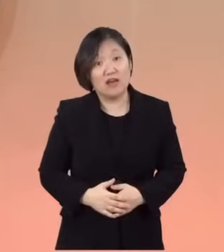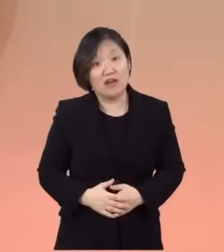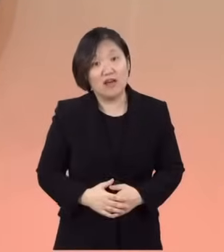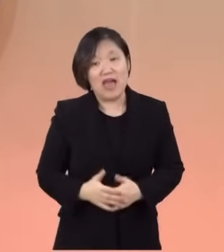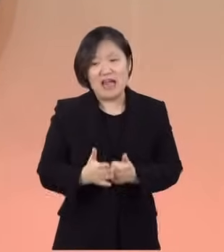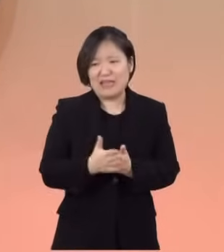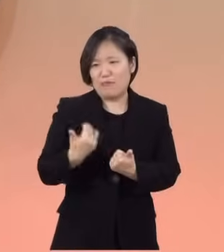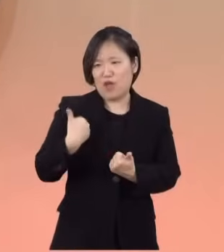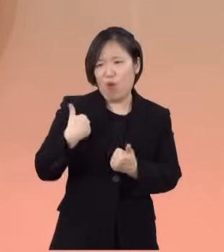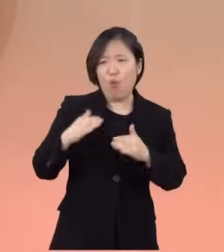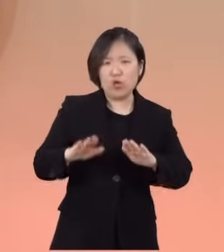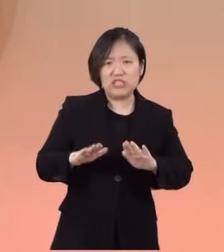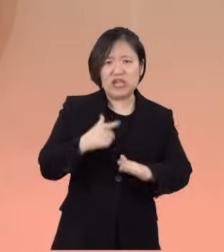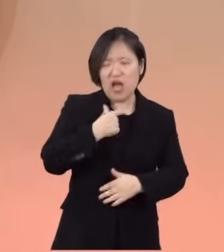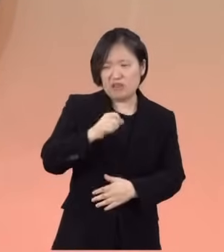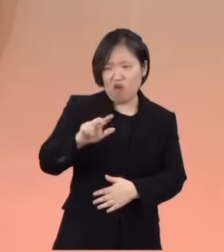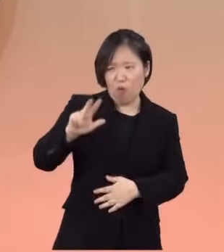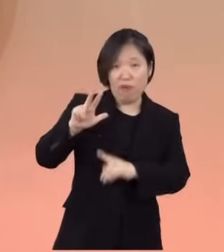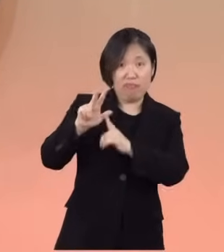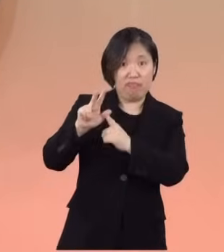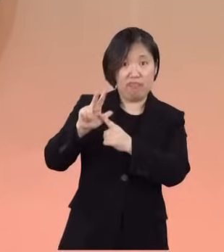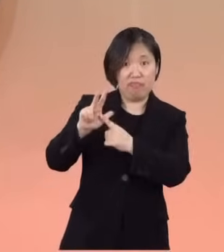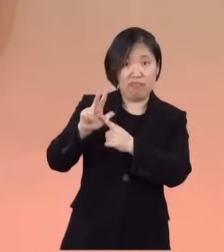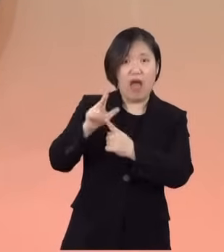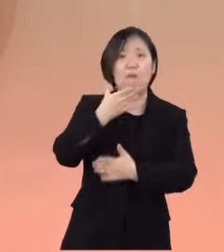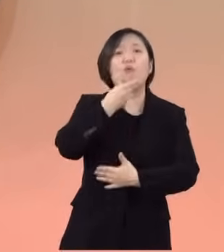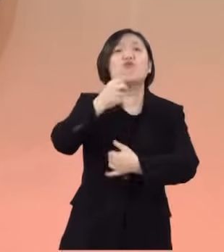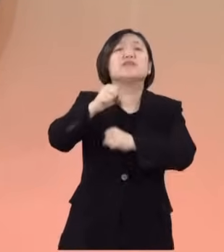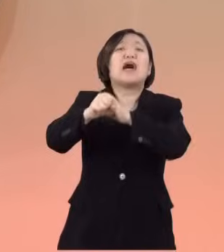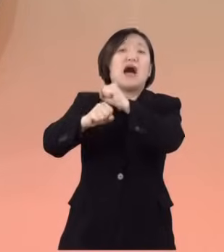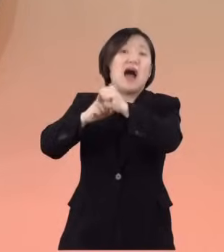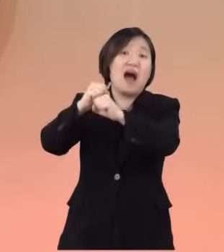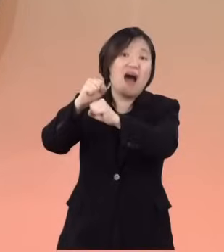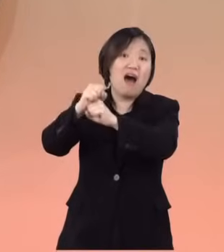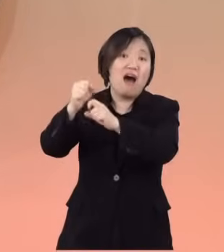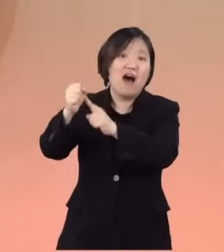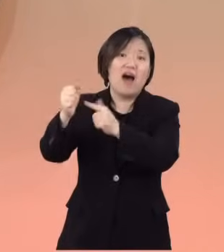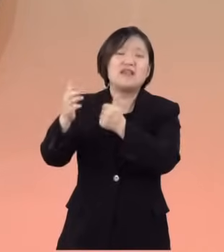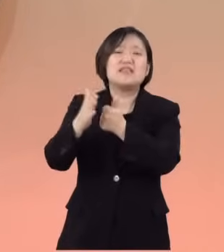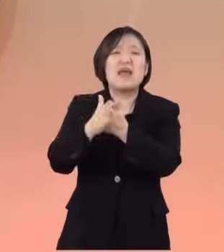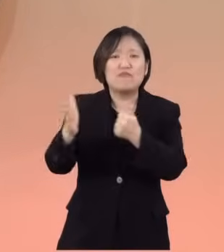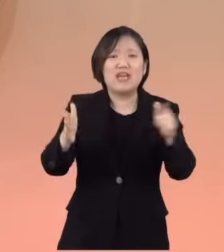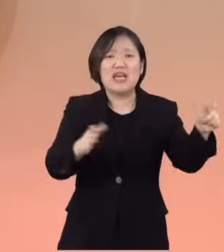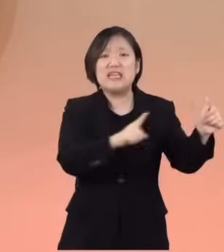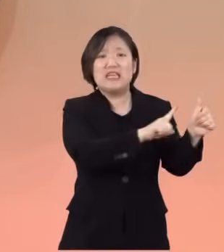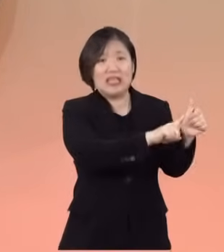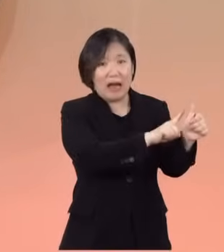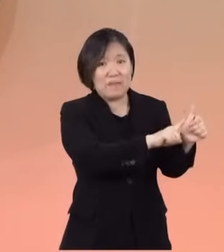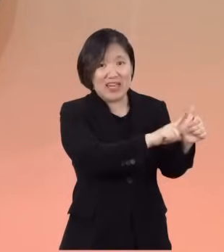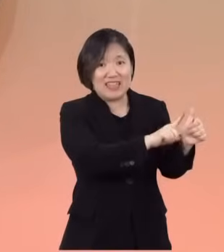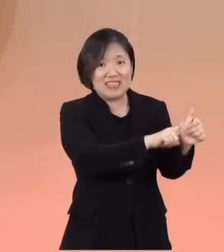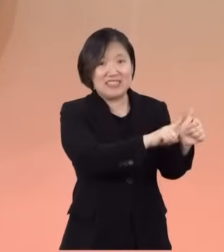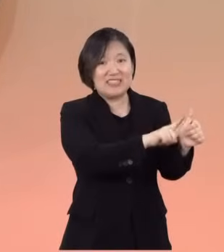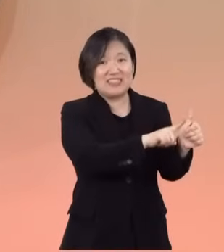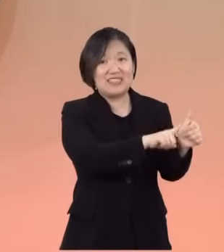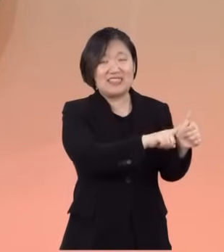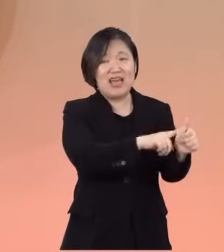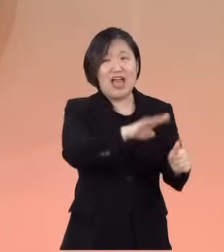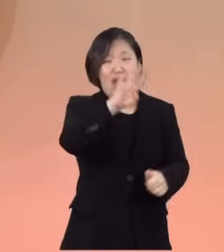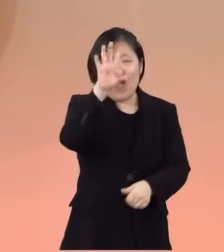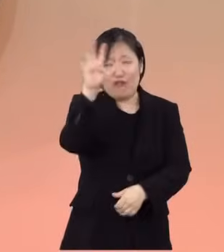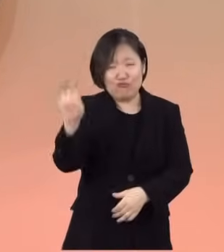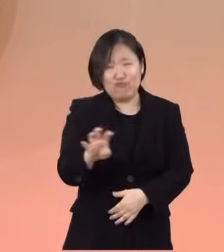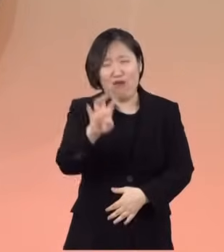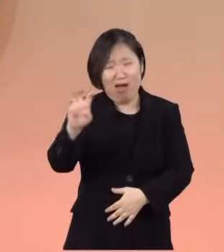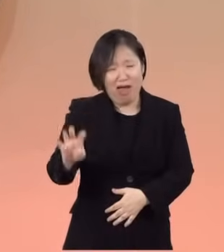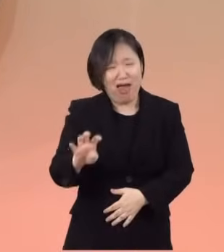오늘이 공덕과 발언의 힘으로 저하 은 수없는 세월